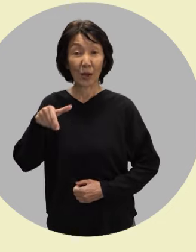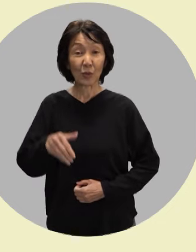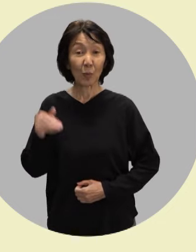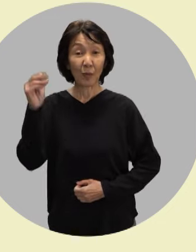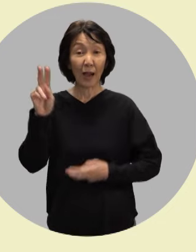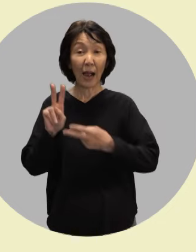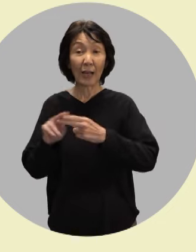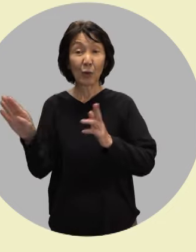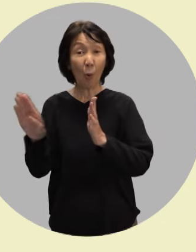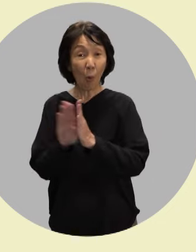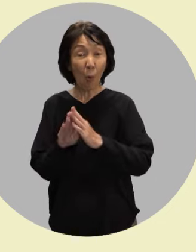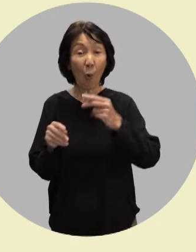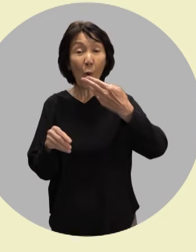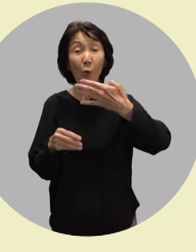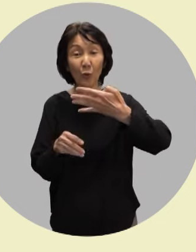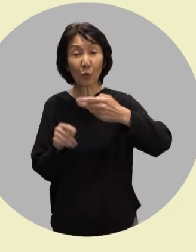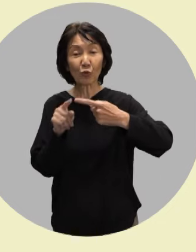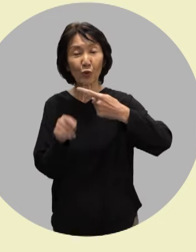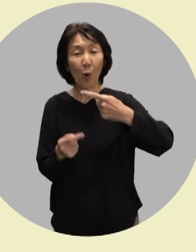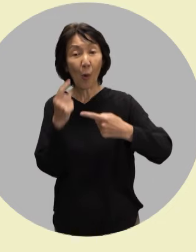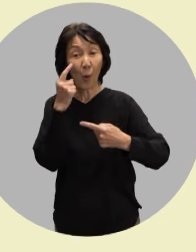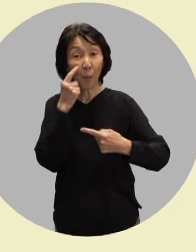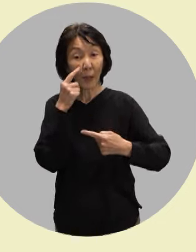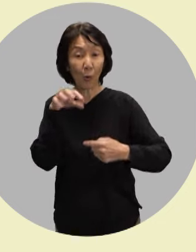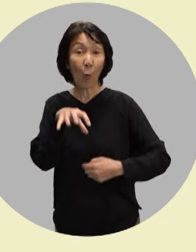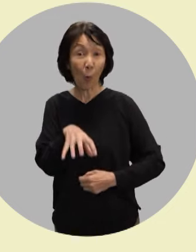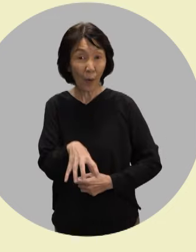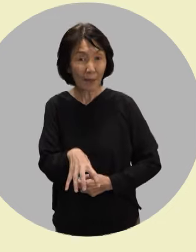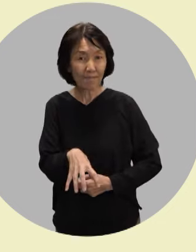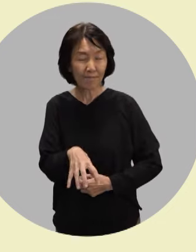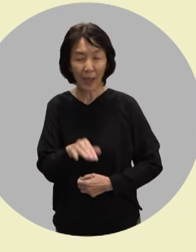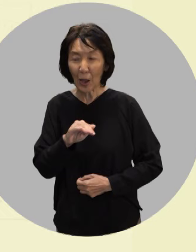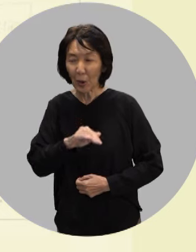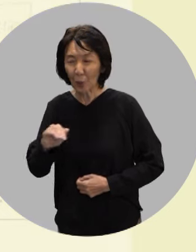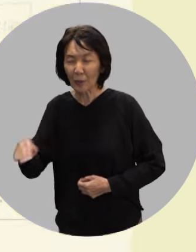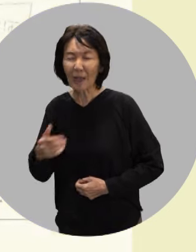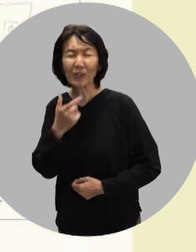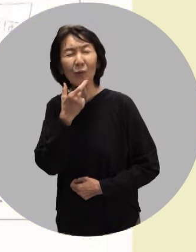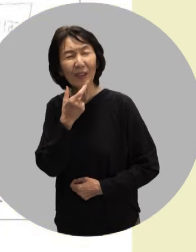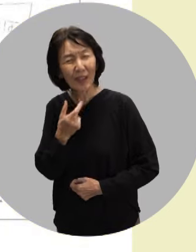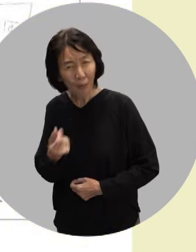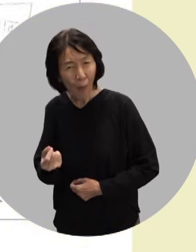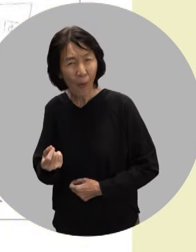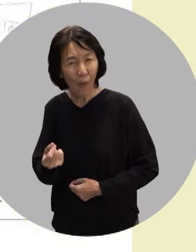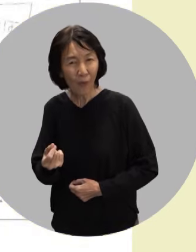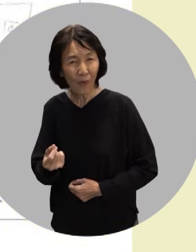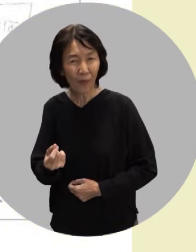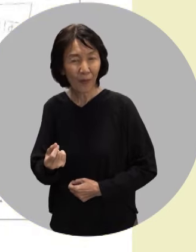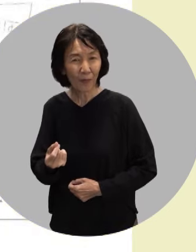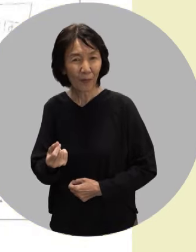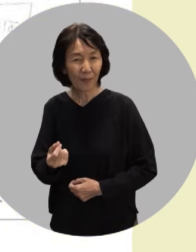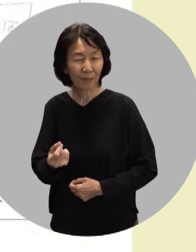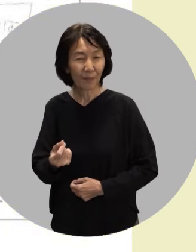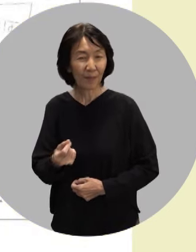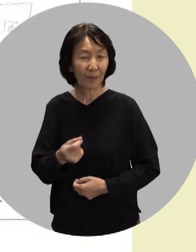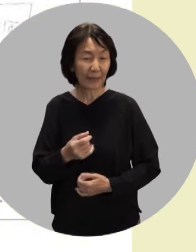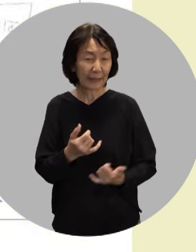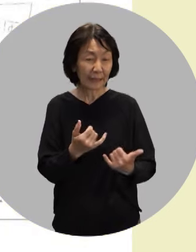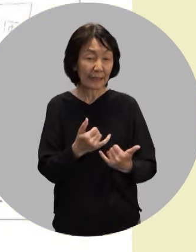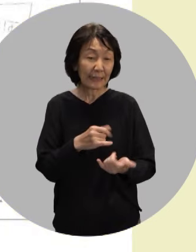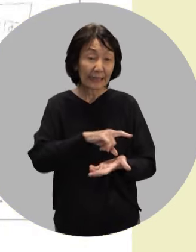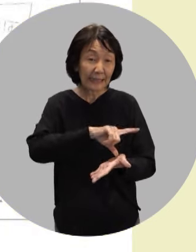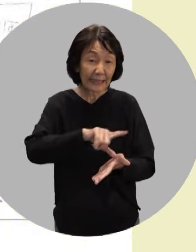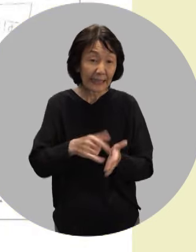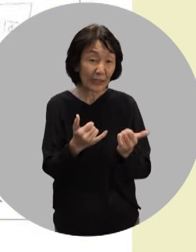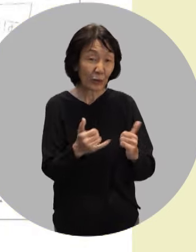例えば下高井戸4丁目に新たにできる公園については、こんな公園があったらいいなという子どもたちの